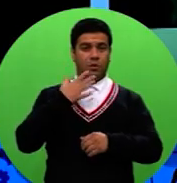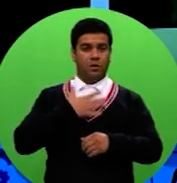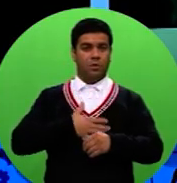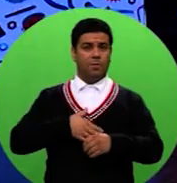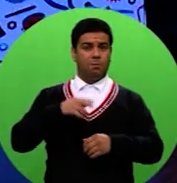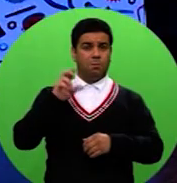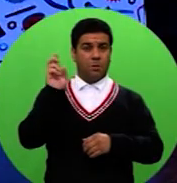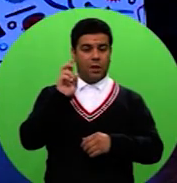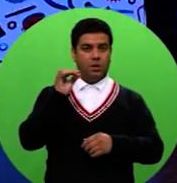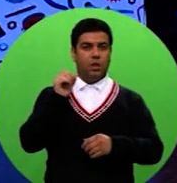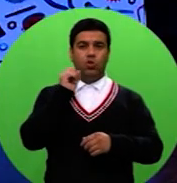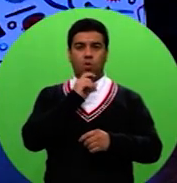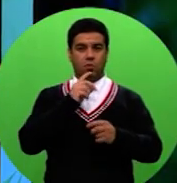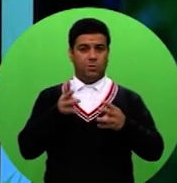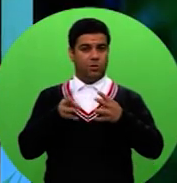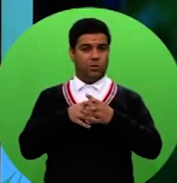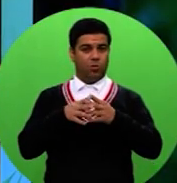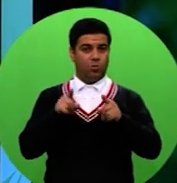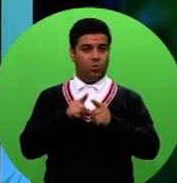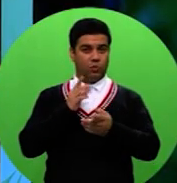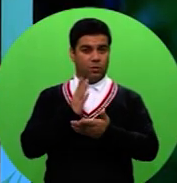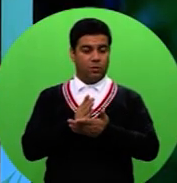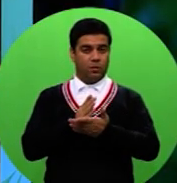окраска белая с коричневым.